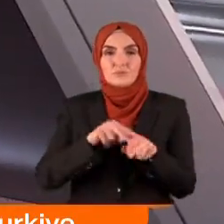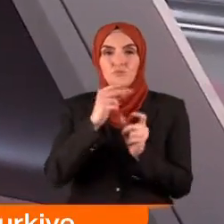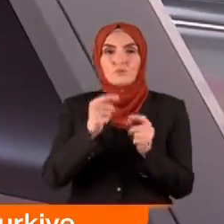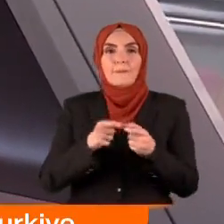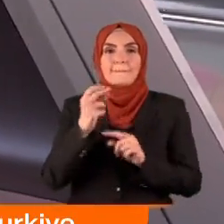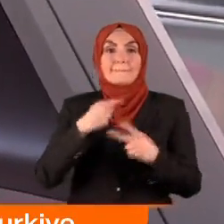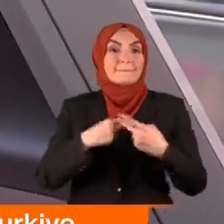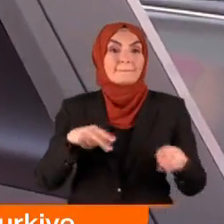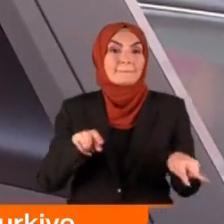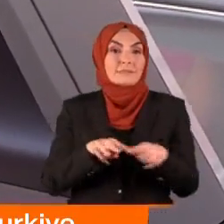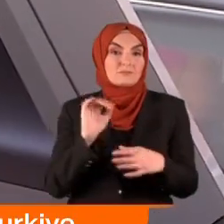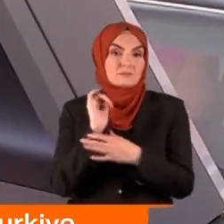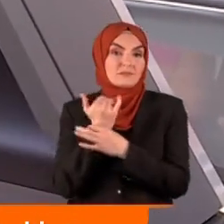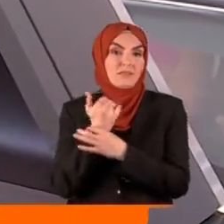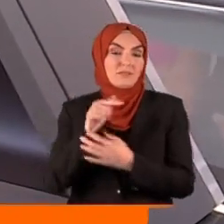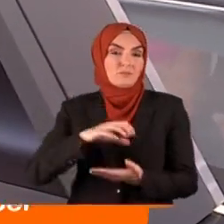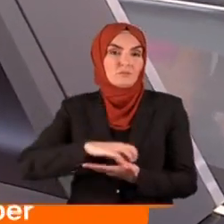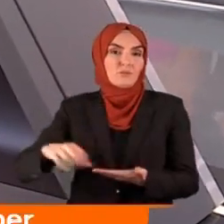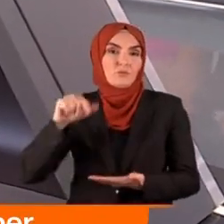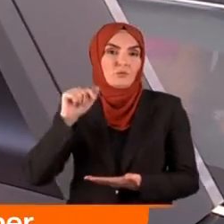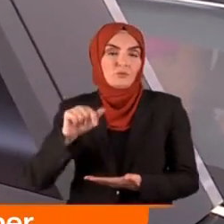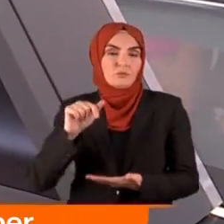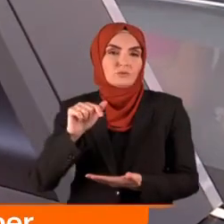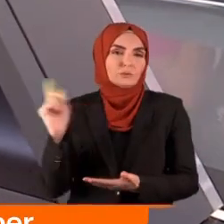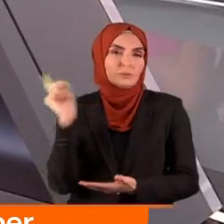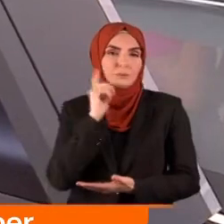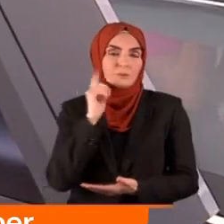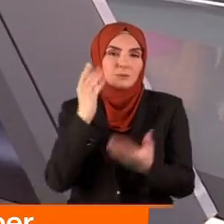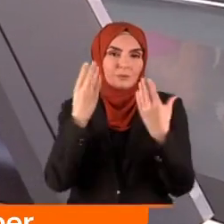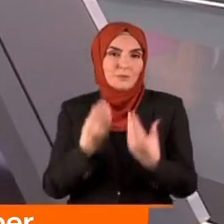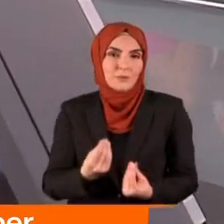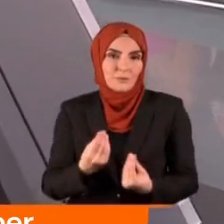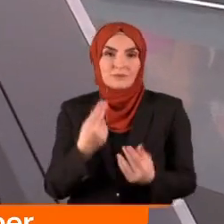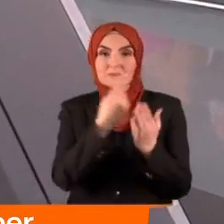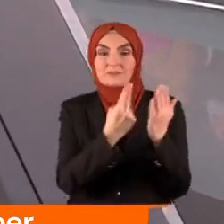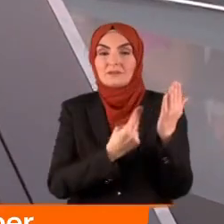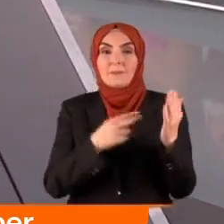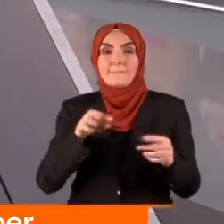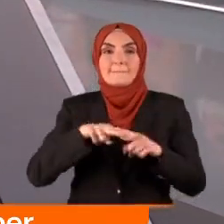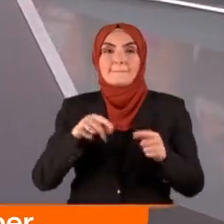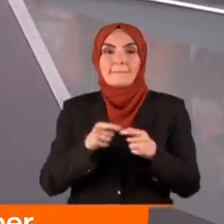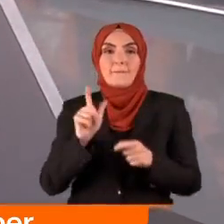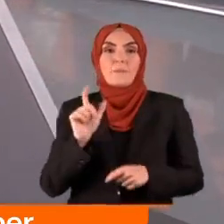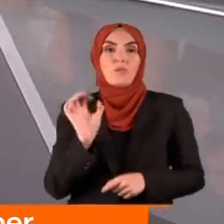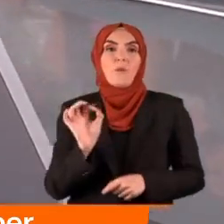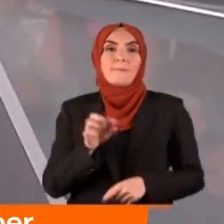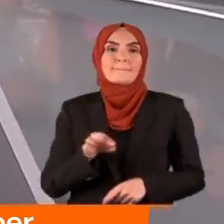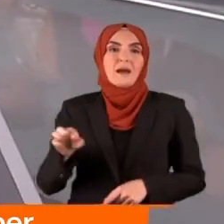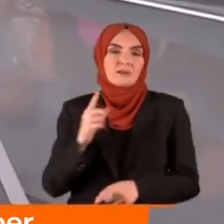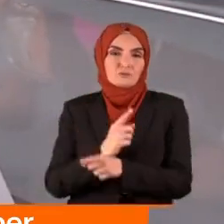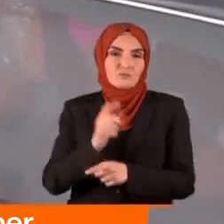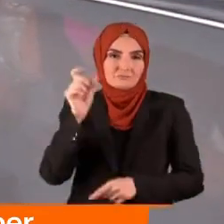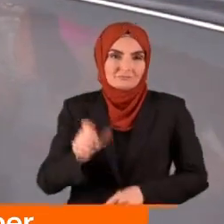Kübizmin zirvesi. Yaşarken yaptıklarının karşılığını alan nadir sanatçılardan biri Pablo Picasso. Ne zaman bir eseri satışa